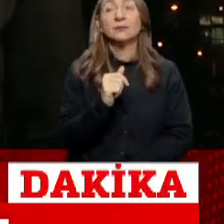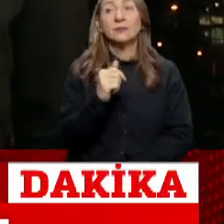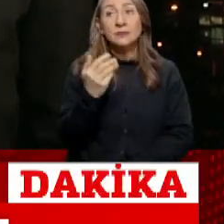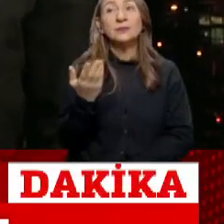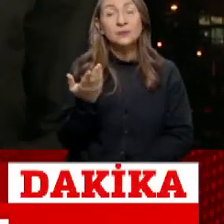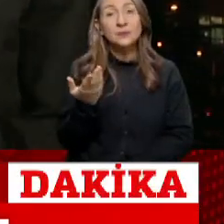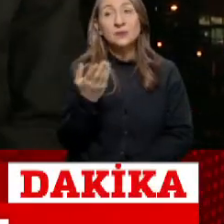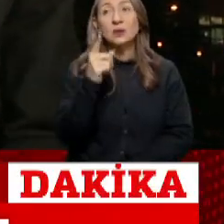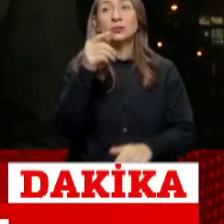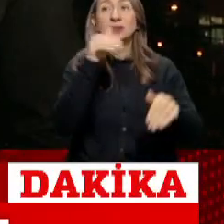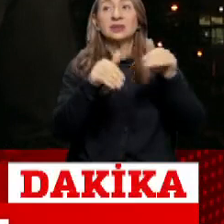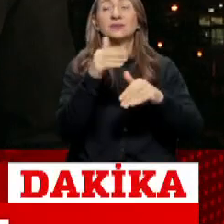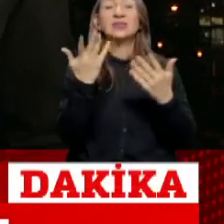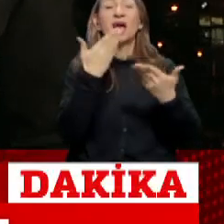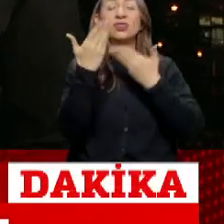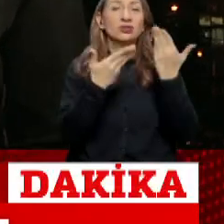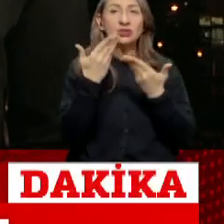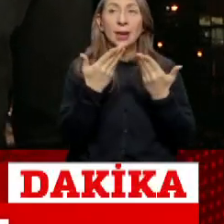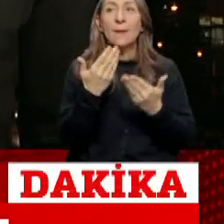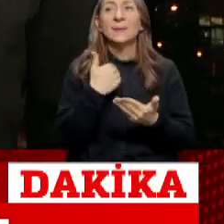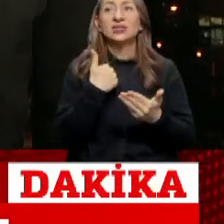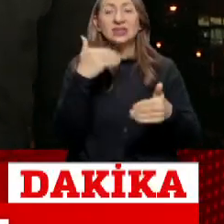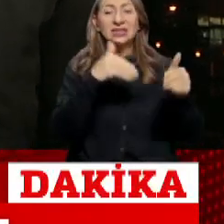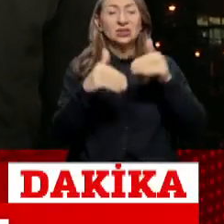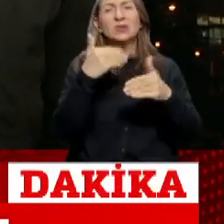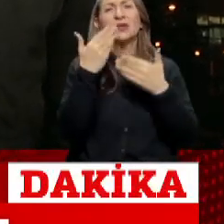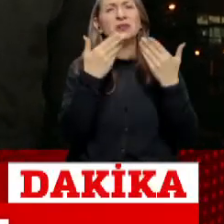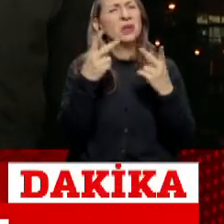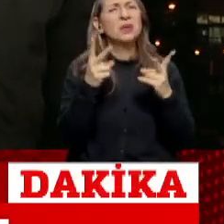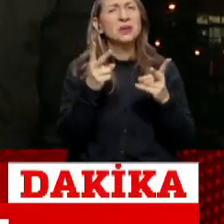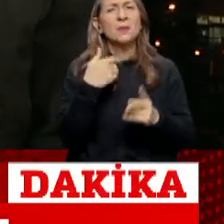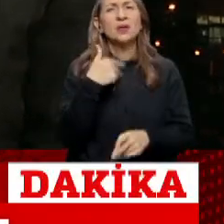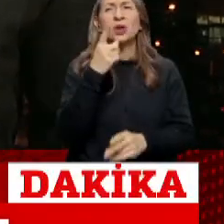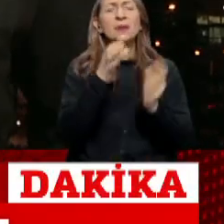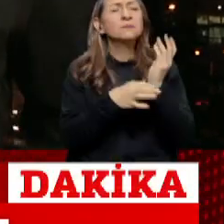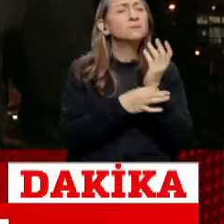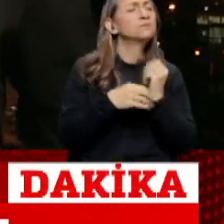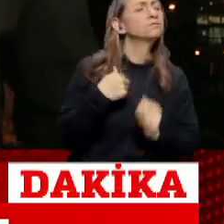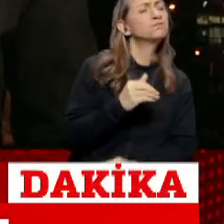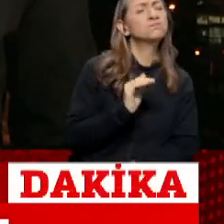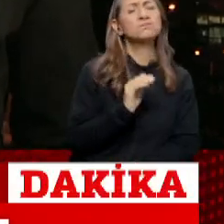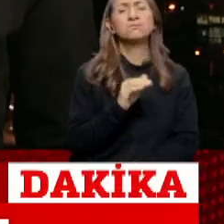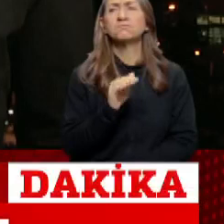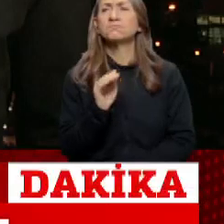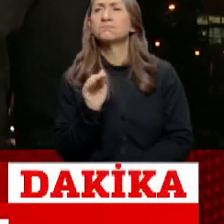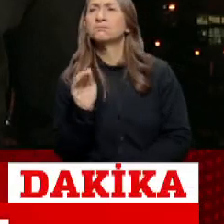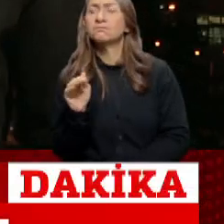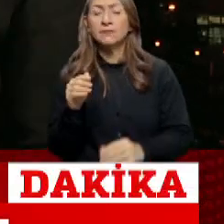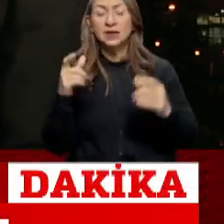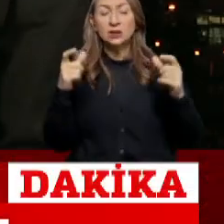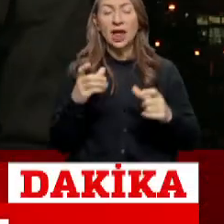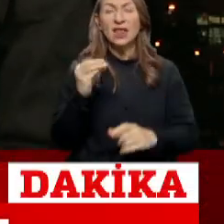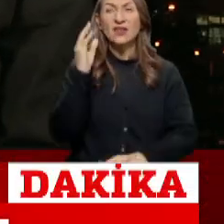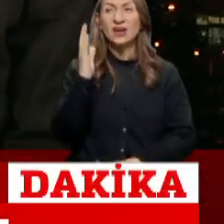Evet tabii, yani bu seçimde nasıl anlatılacak? Bence seçimde de anlatılır. Ben şöyle bir nabız tuttum Selçuk. Salonda